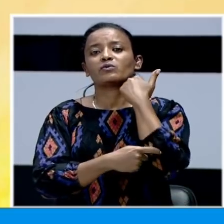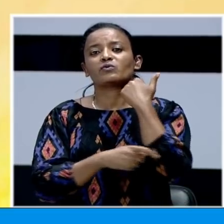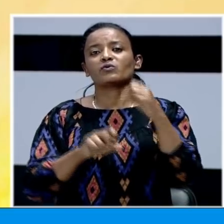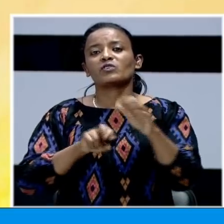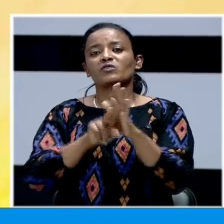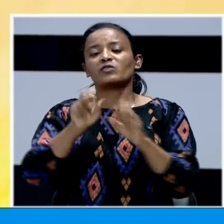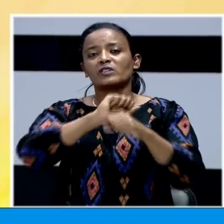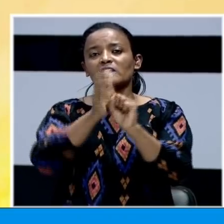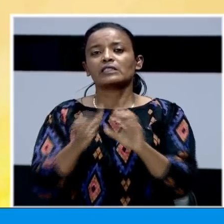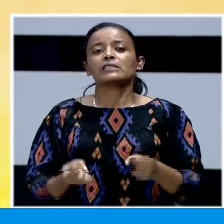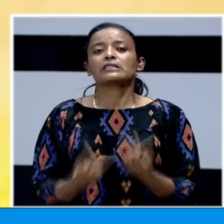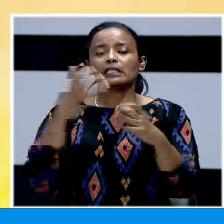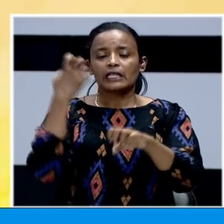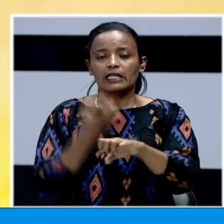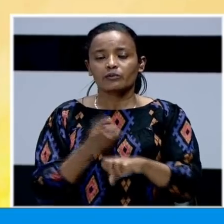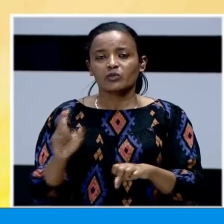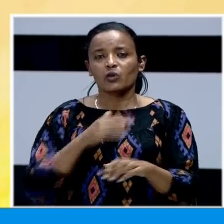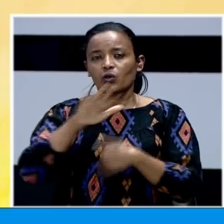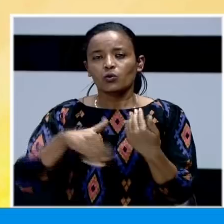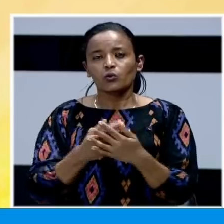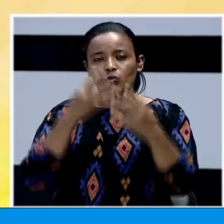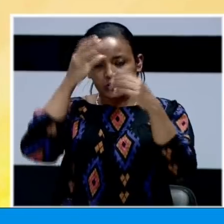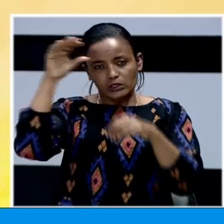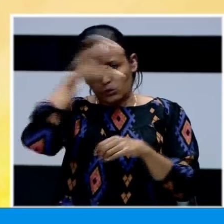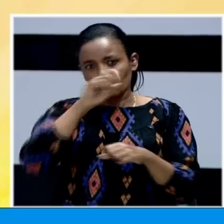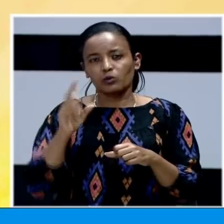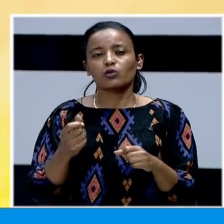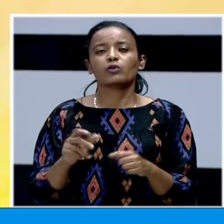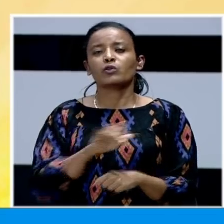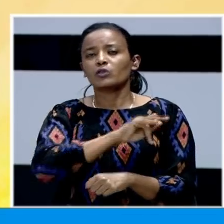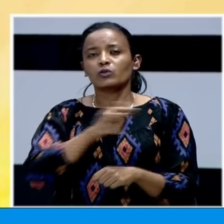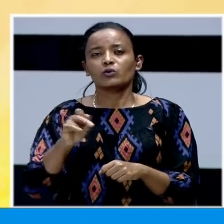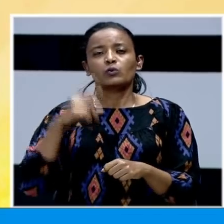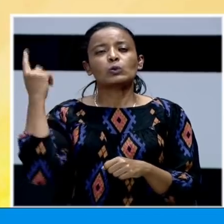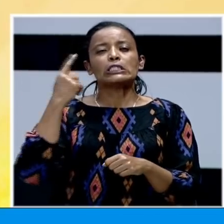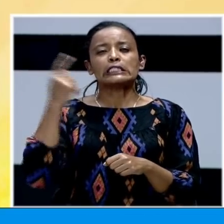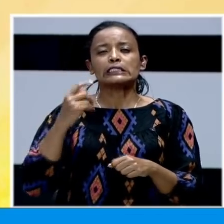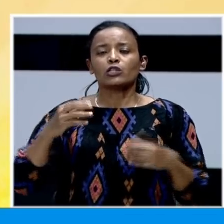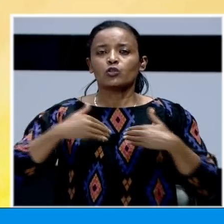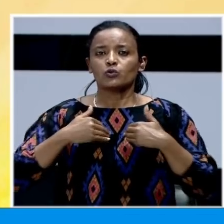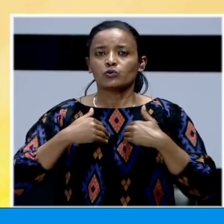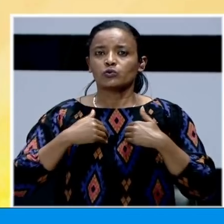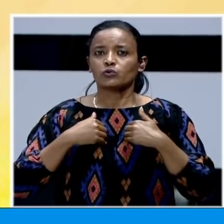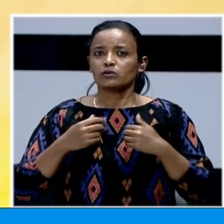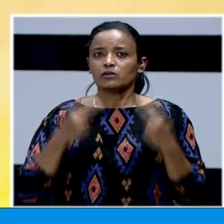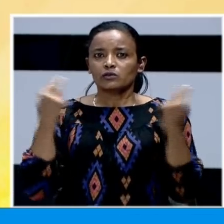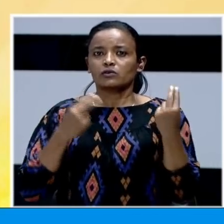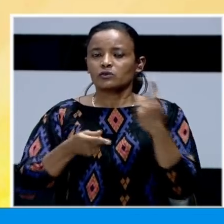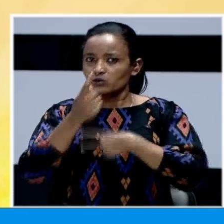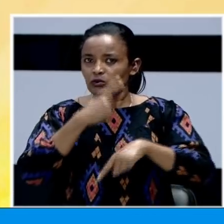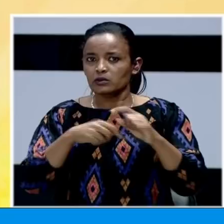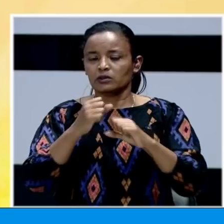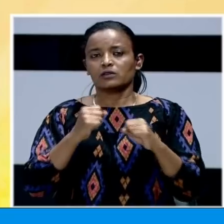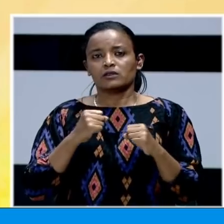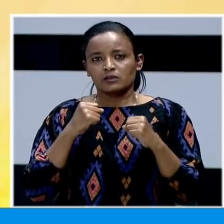ኮሮና ምምካት ክንደየና ከቢድ ከም ዝኾነ ኩሉ ዝግምቶ ምዃኑን ይኹን እምበር ወትሩ እውን እንተኾነ ህልውንኡን ምርግጋጽ ረብሑን ኣብ